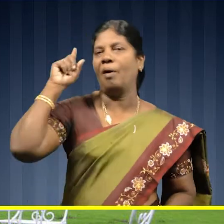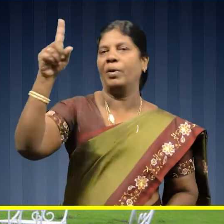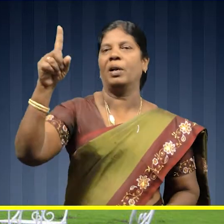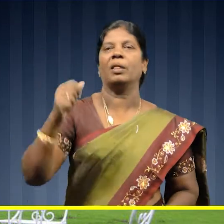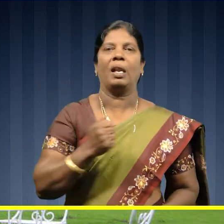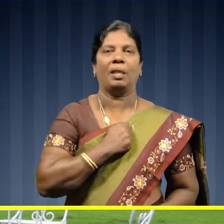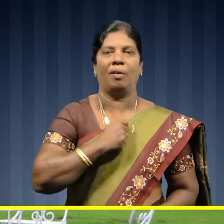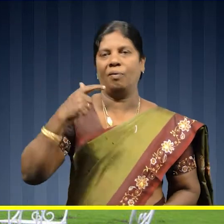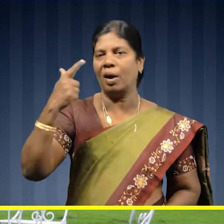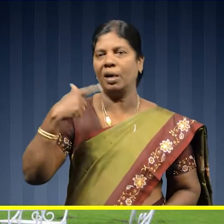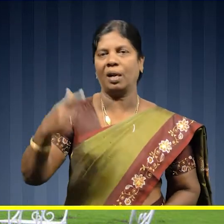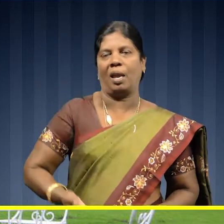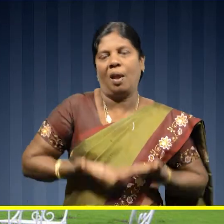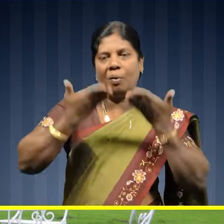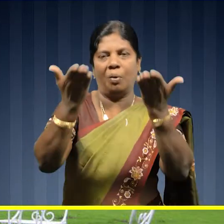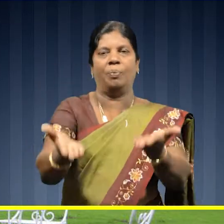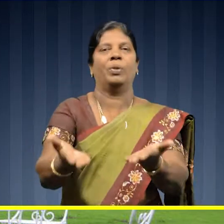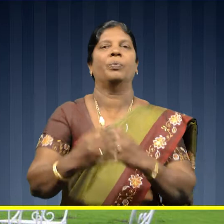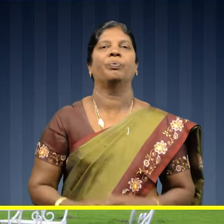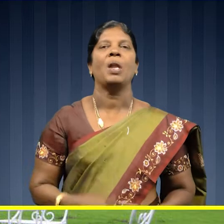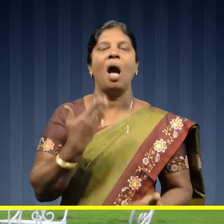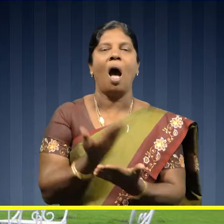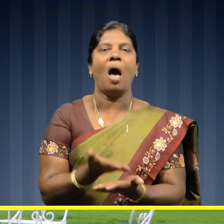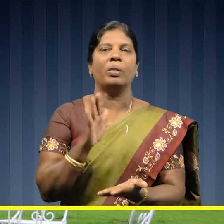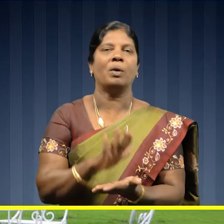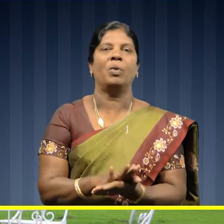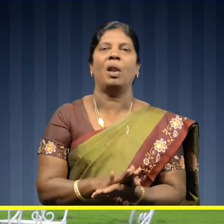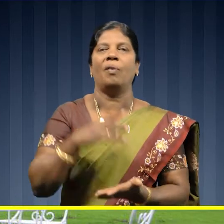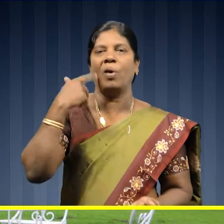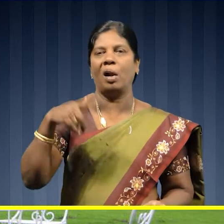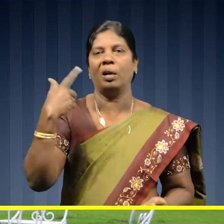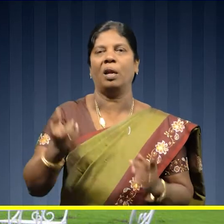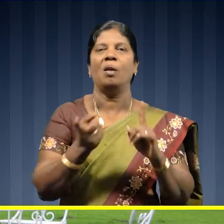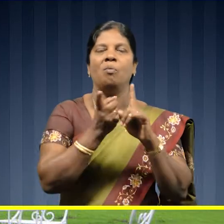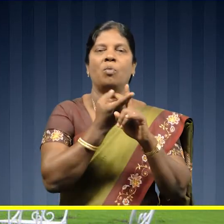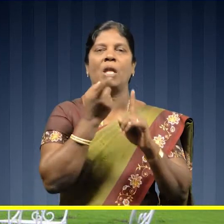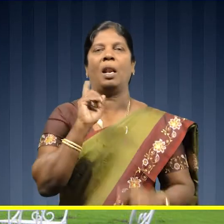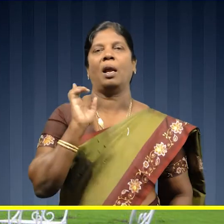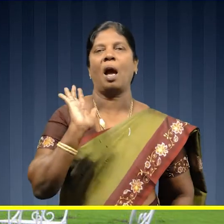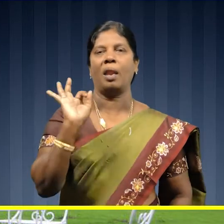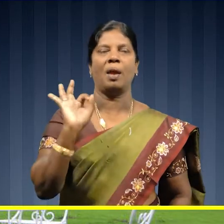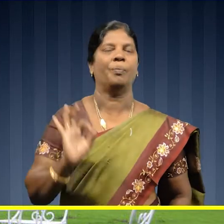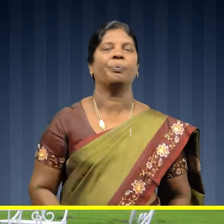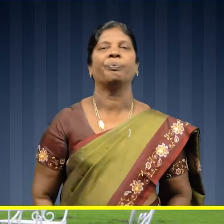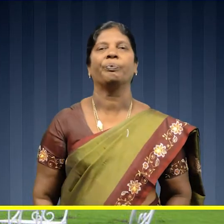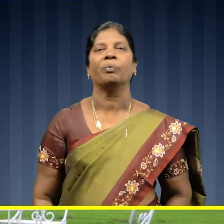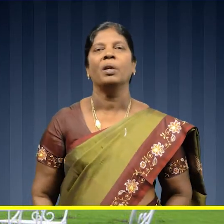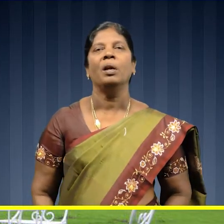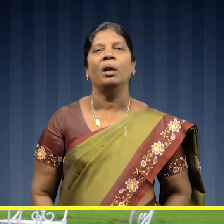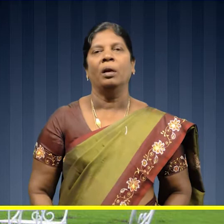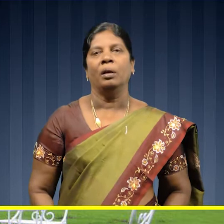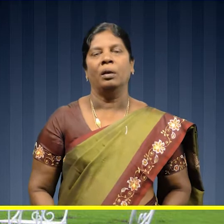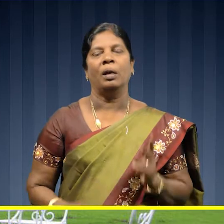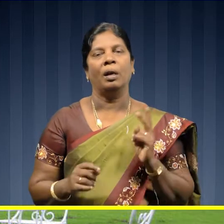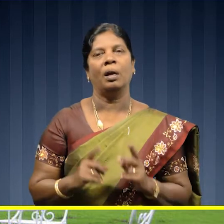செய்வதும் அவரிடத்தில் தன் வாழ்க்கையை அர்ப்பணிப்பதும் தான் அர்த்தமுள்ள வாழ்க்கையின் முதல் அடிப்படை.